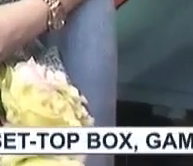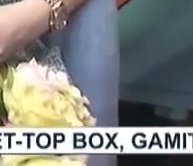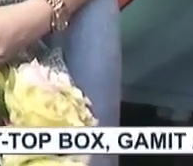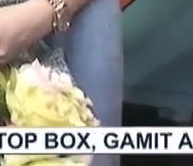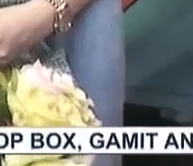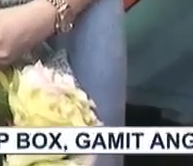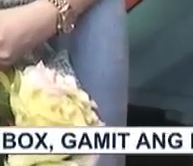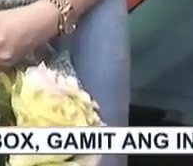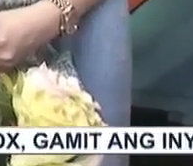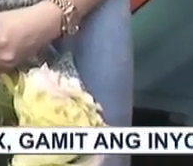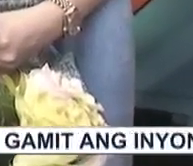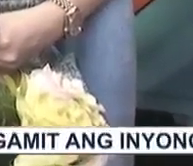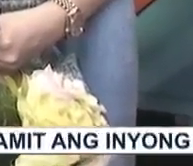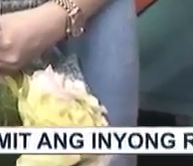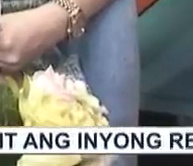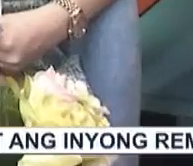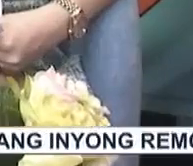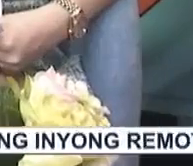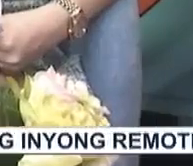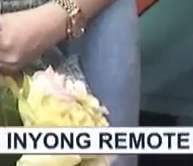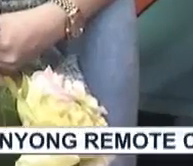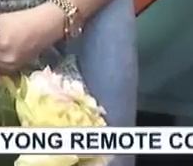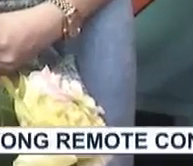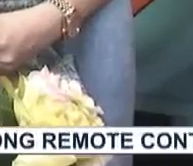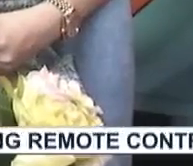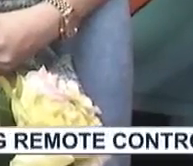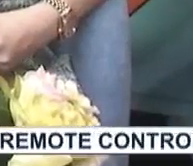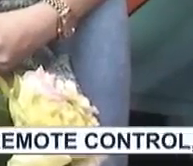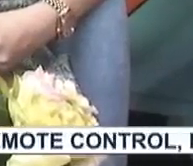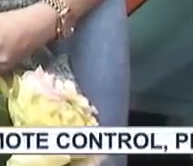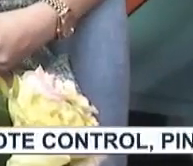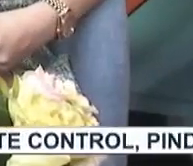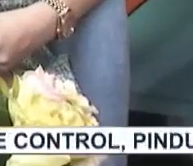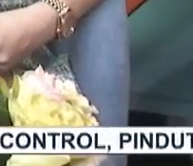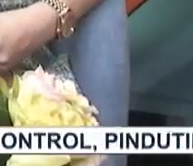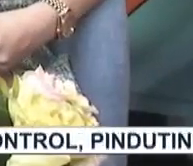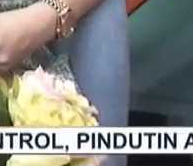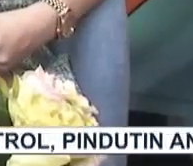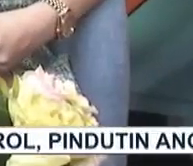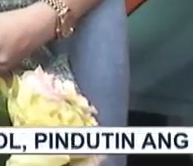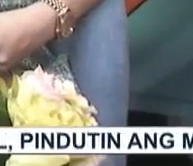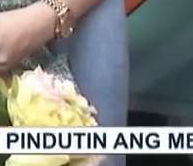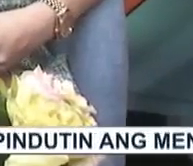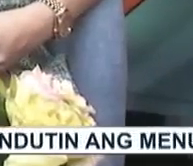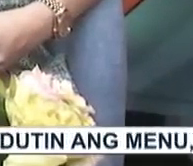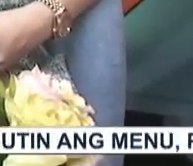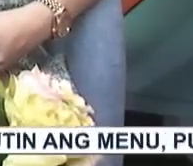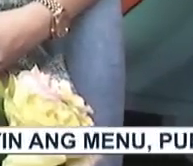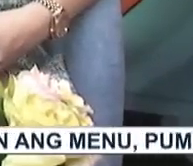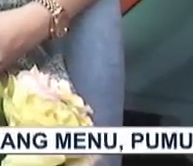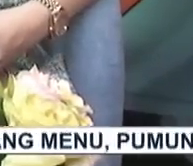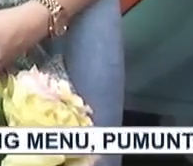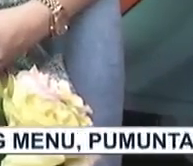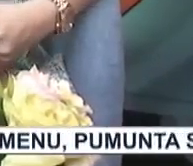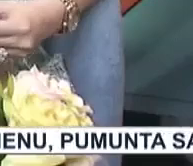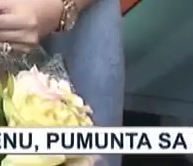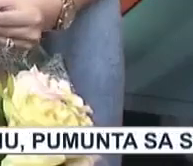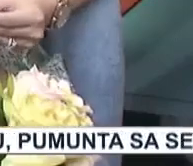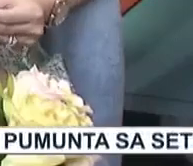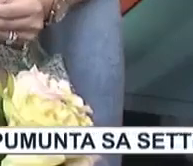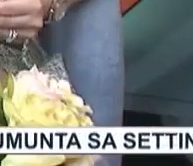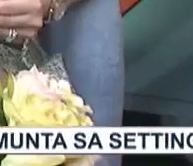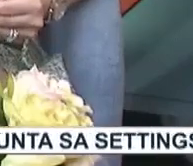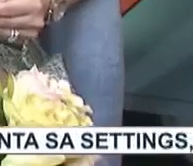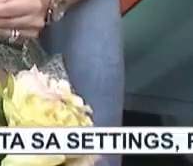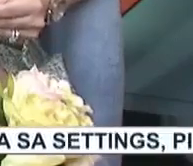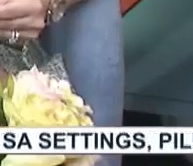at dedikasyon sa larangan ng matematika, siya ay nagpatunay na kaya nating makipagsabayan sa iba't ibang bansa. Kaya naman ngayong